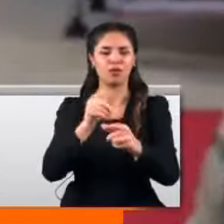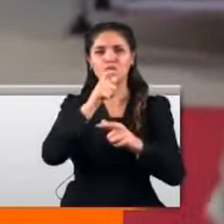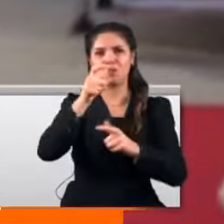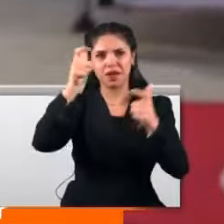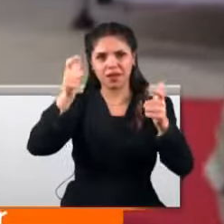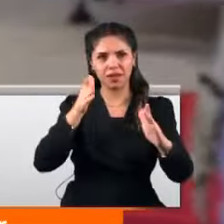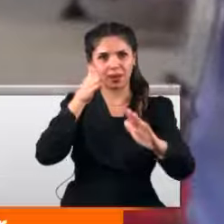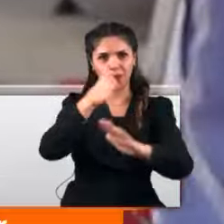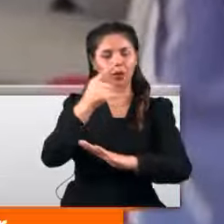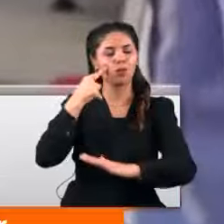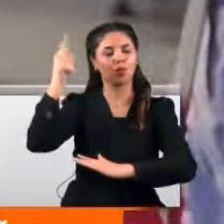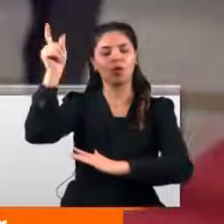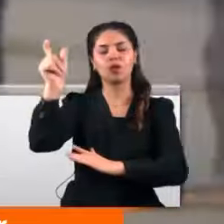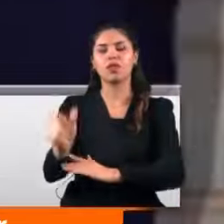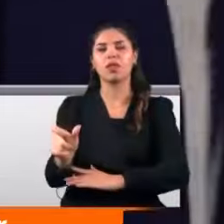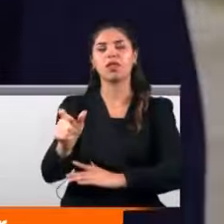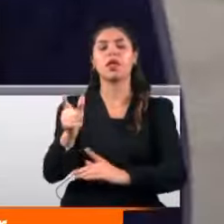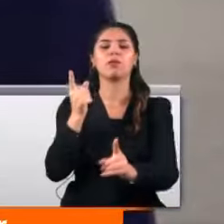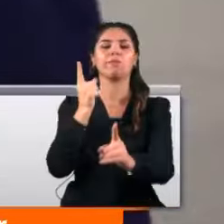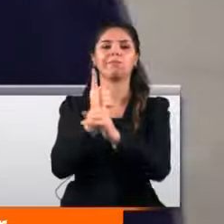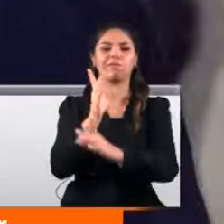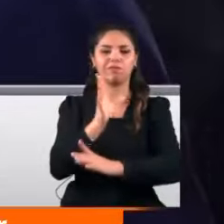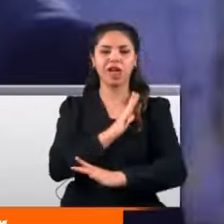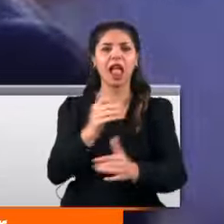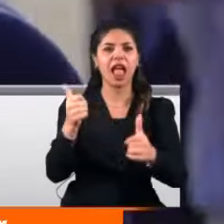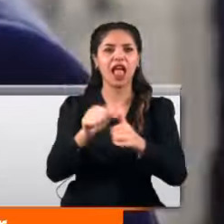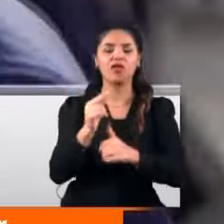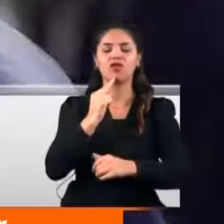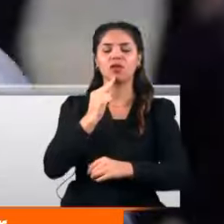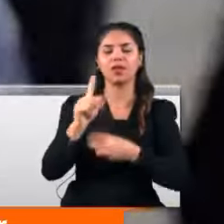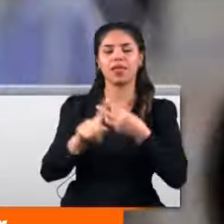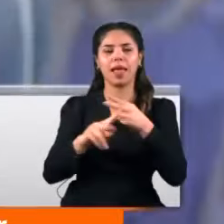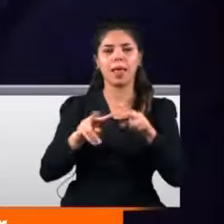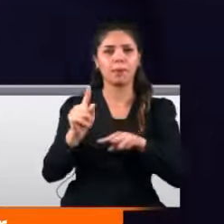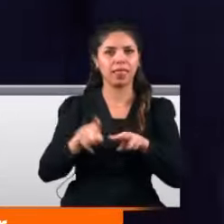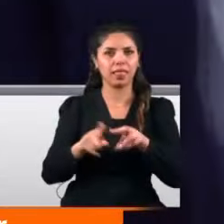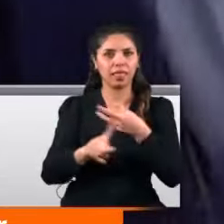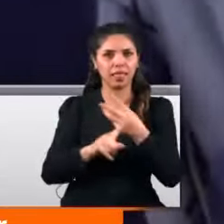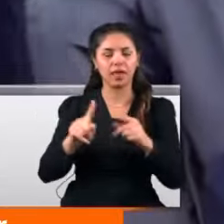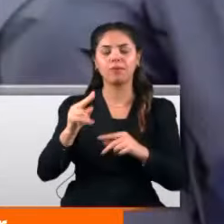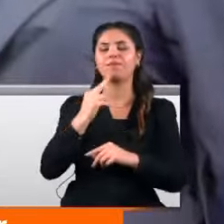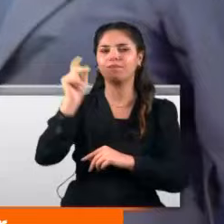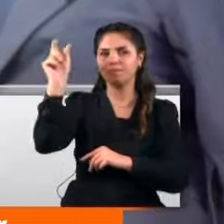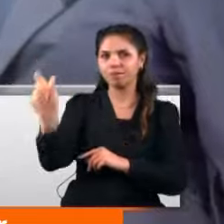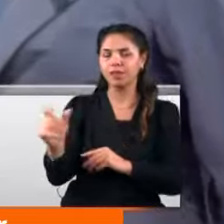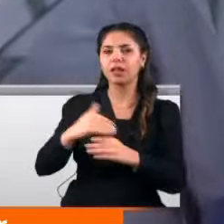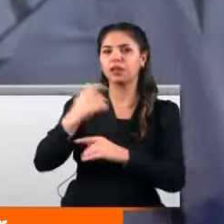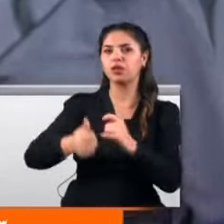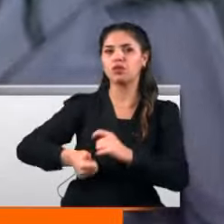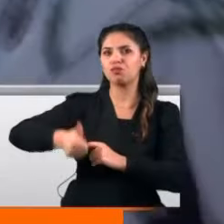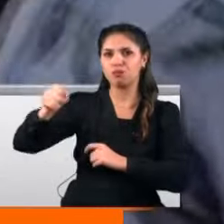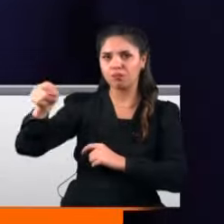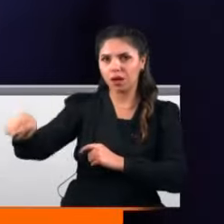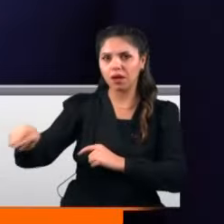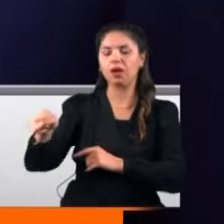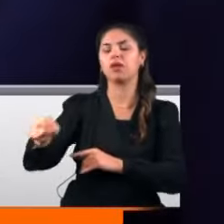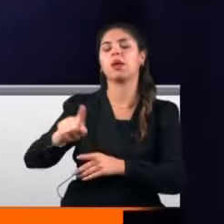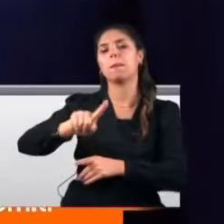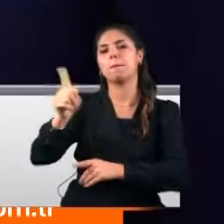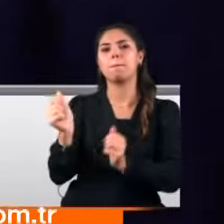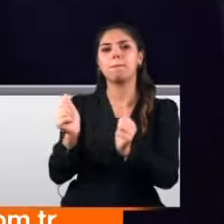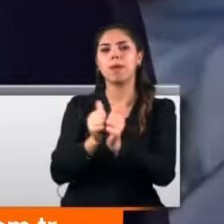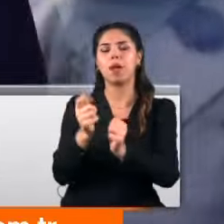karşılandı. Cumhurbaşkanı Erdoğan'a eşi Emine Erdoğan'ın yanı sıra Dışişleri Bakanı Hakan Fidan'la Hazine ve Maliye Bakanı Mehmet Şimşek de eşlik